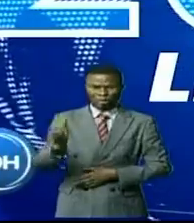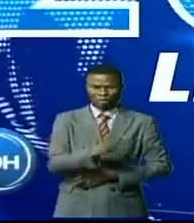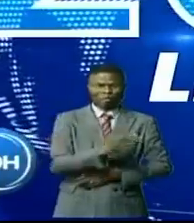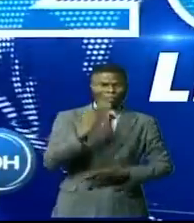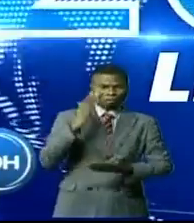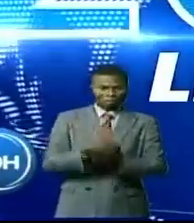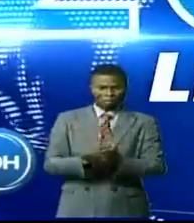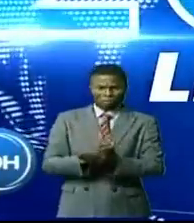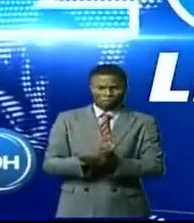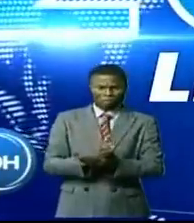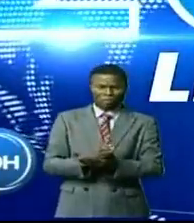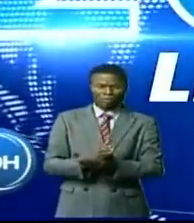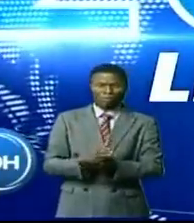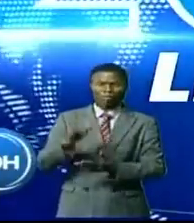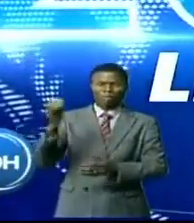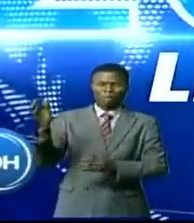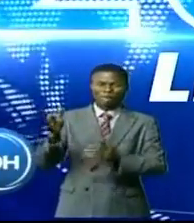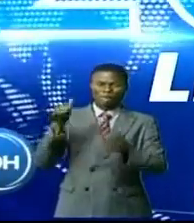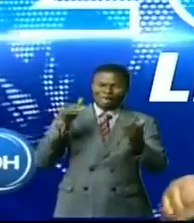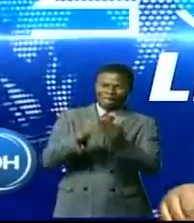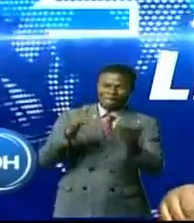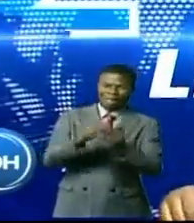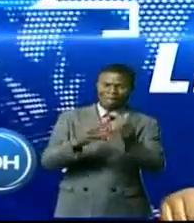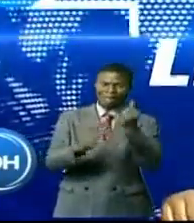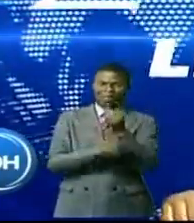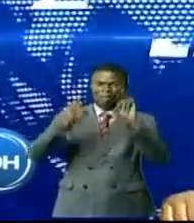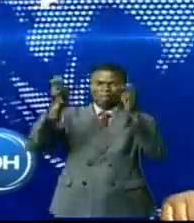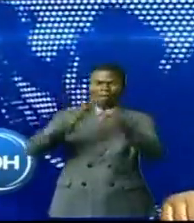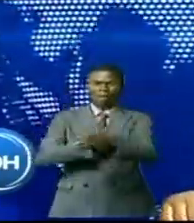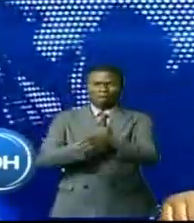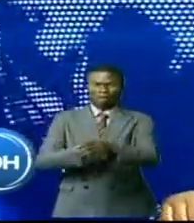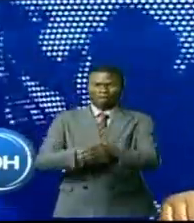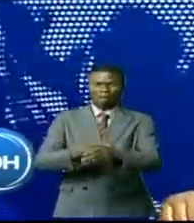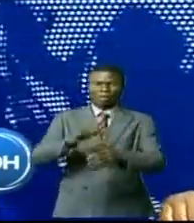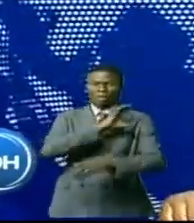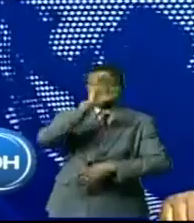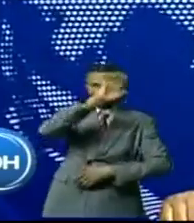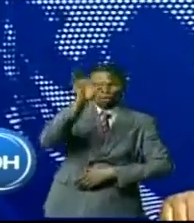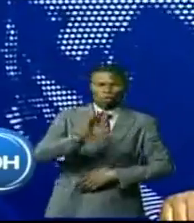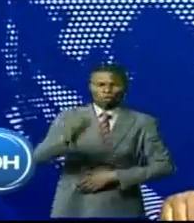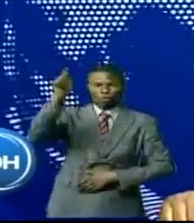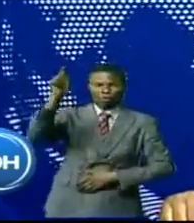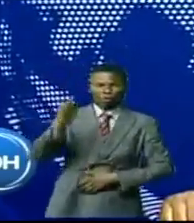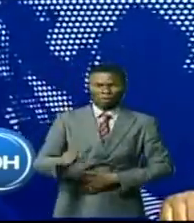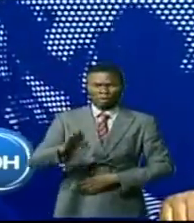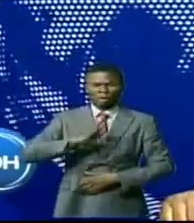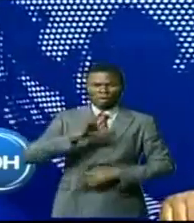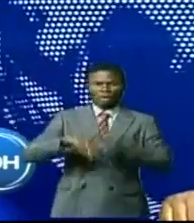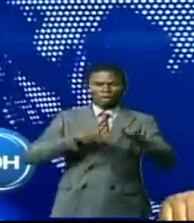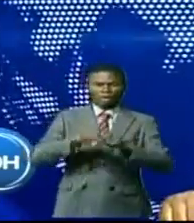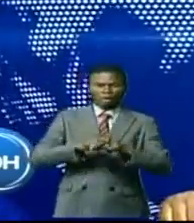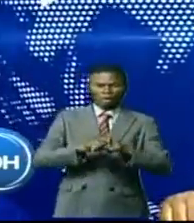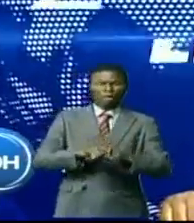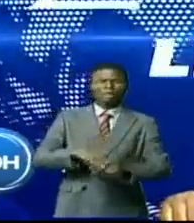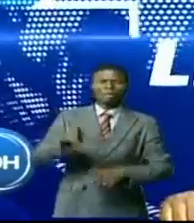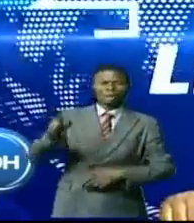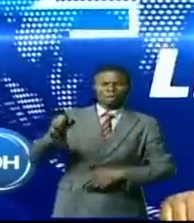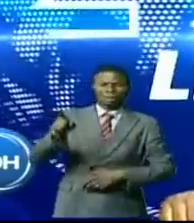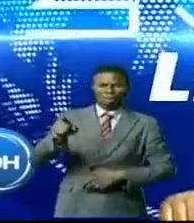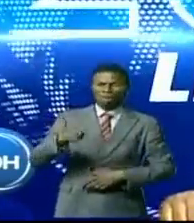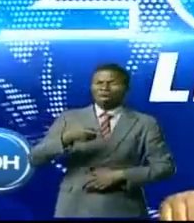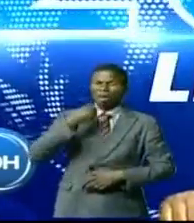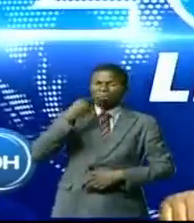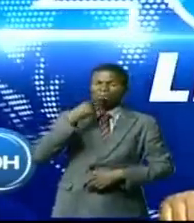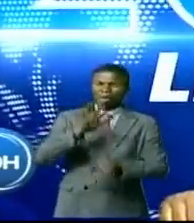Stop aux tracasseries des paisibles citoyens à Goma. Le commissaire divisionnaire adjoint de la PNC, Patience Mouchédiaf, tape du poing